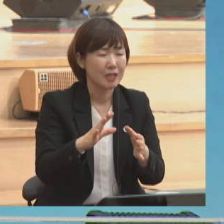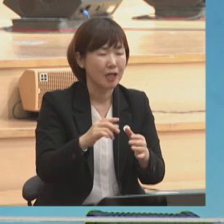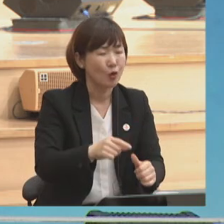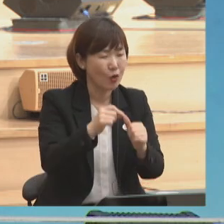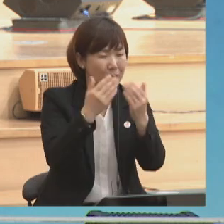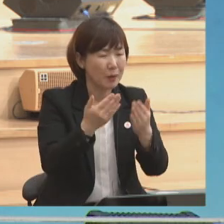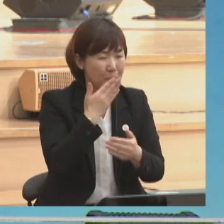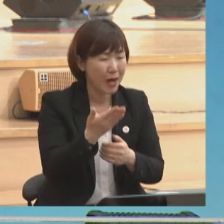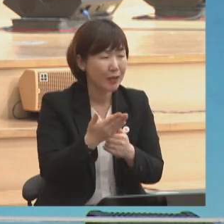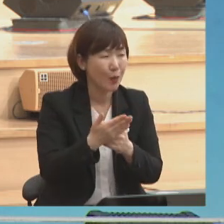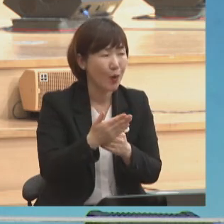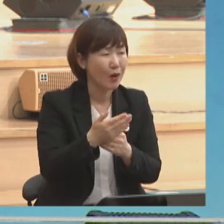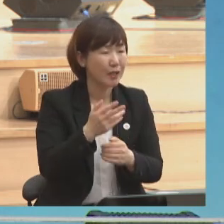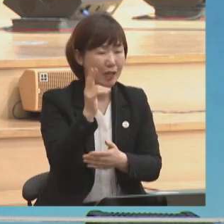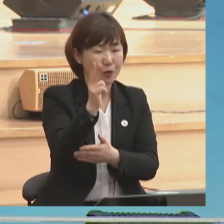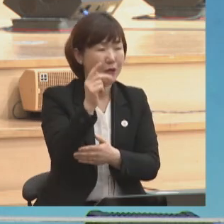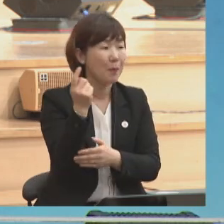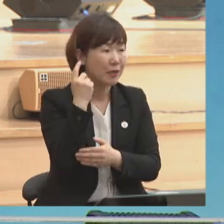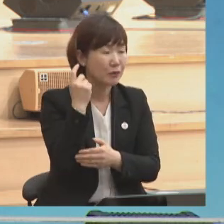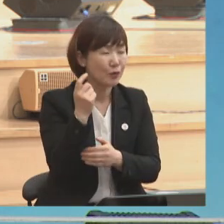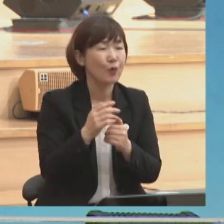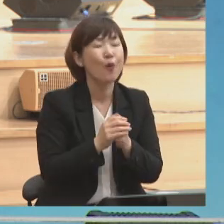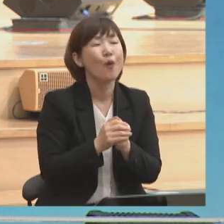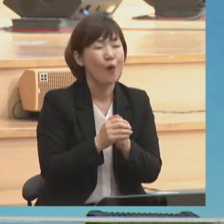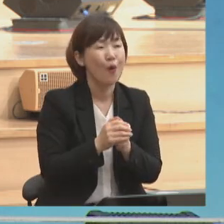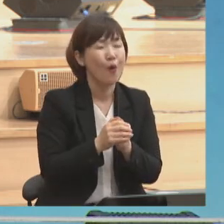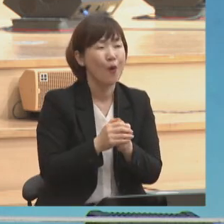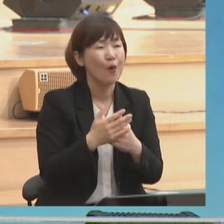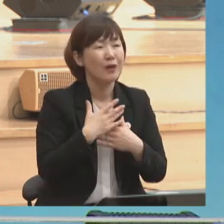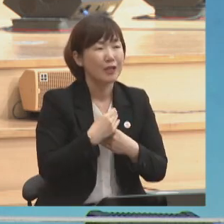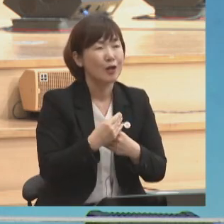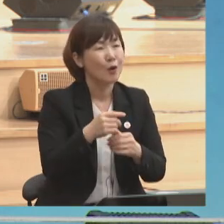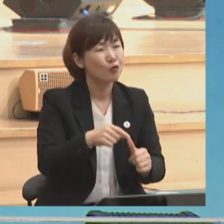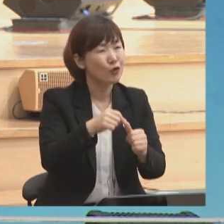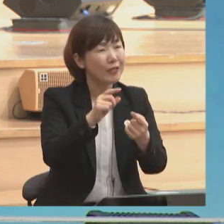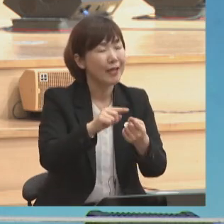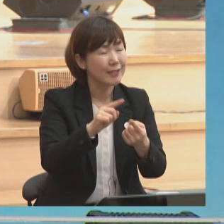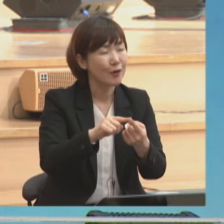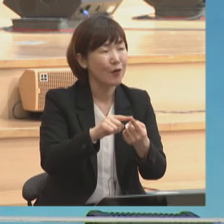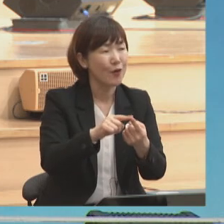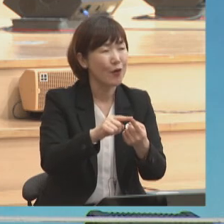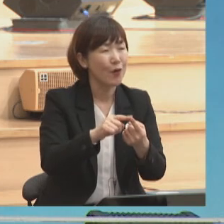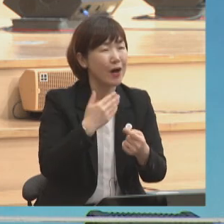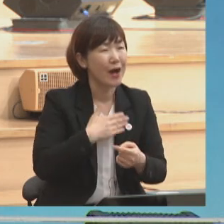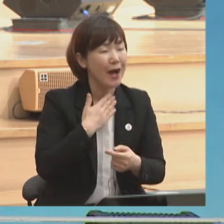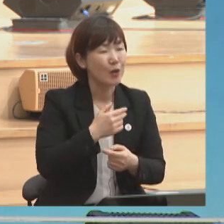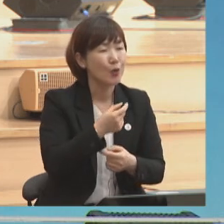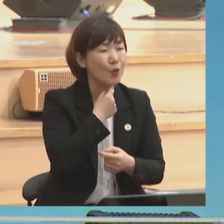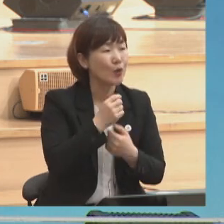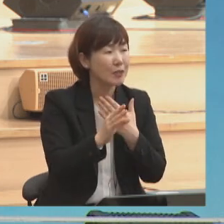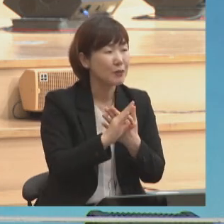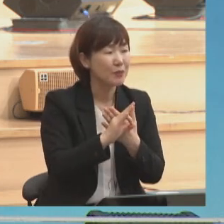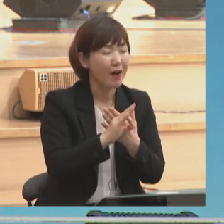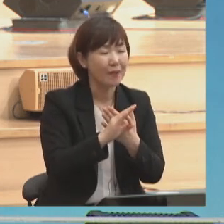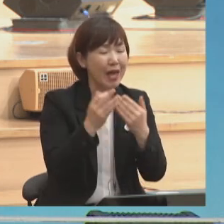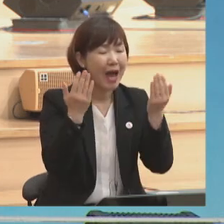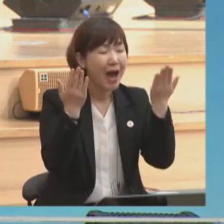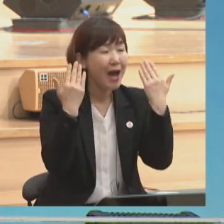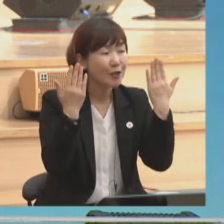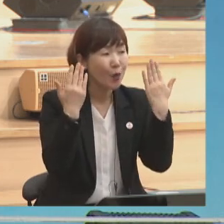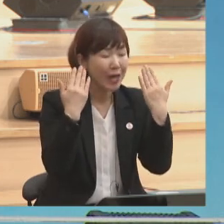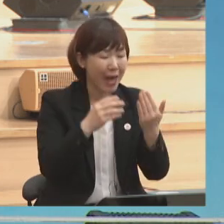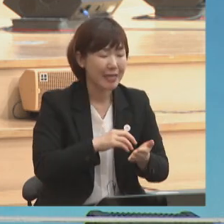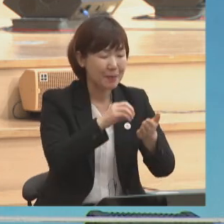말했습니다. 목사님이 안수기도를 받고 구원에 대해 알고 싶니? 그럼 학교에서 입학처럼 등록을